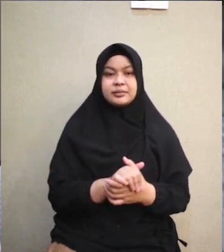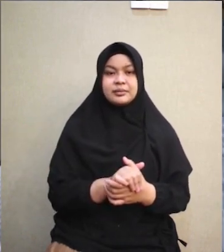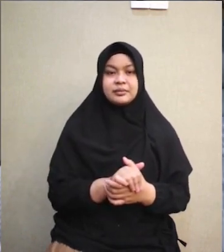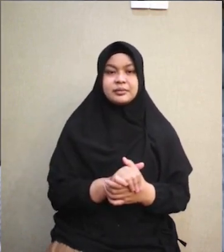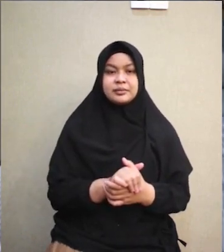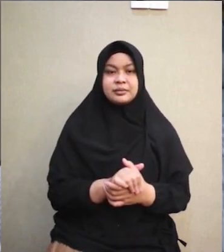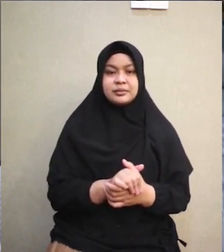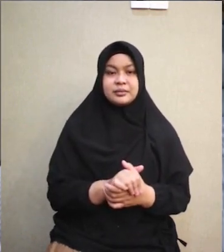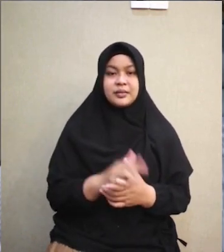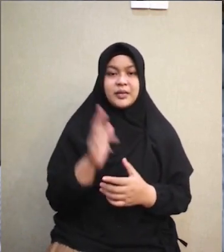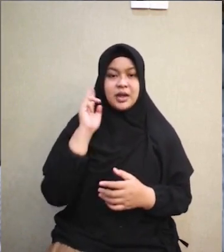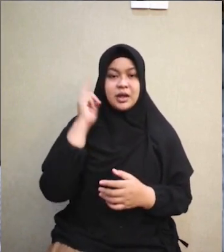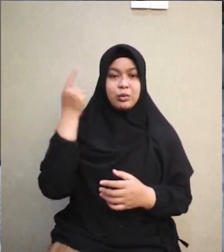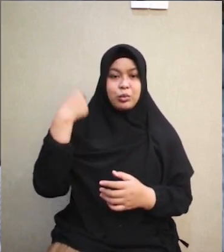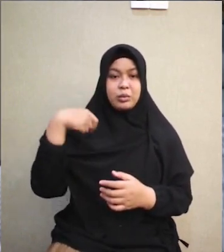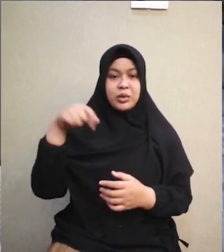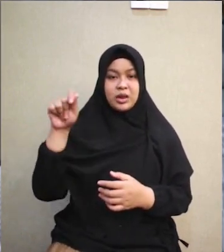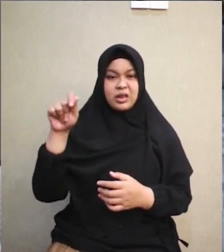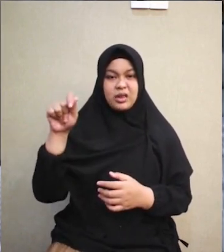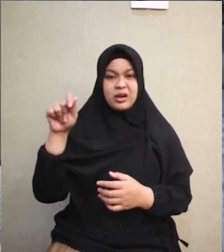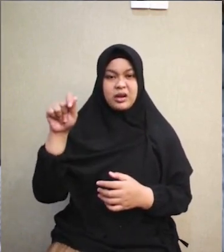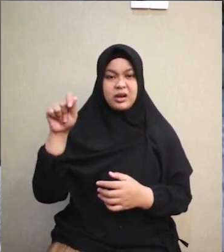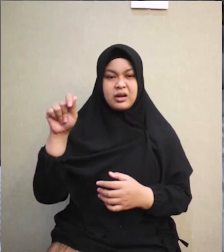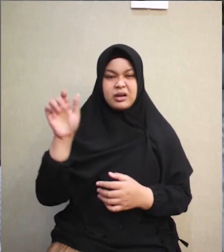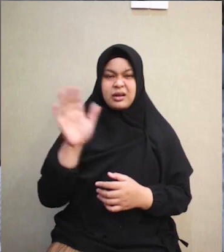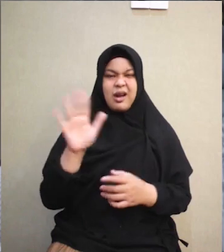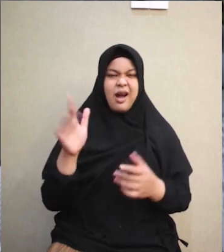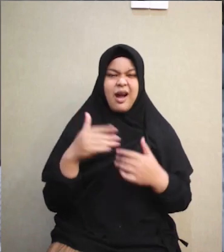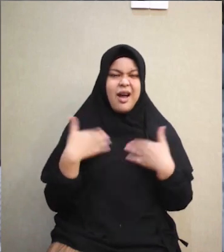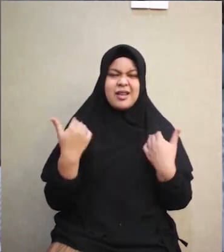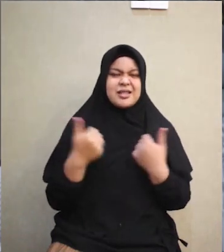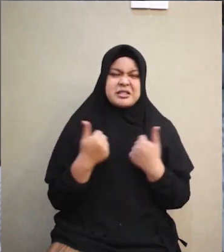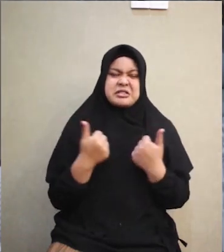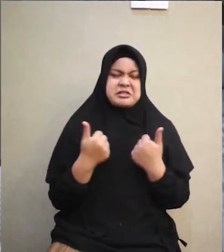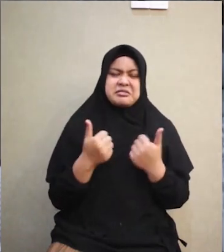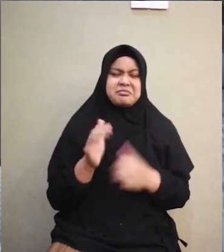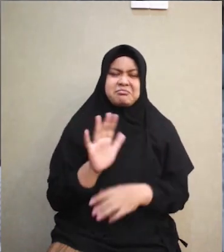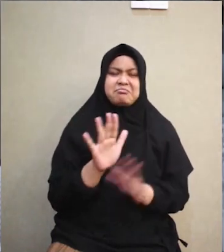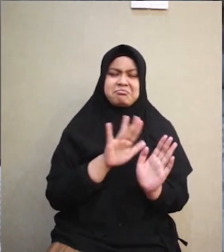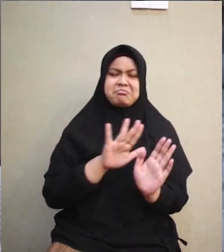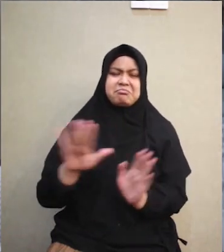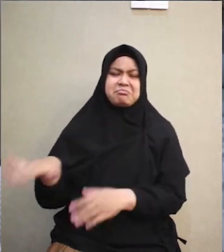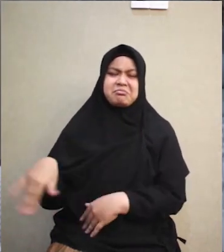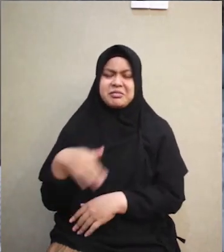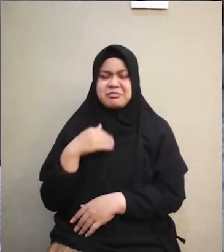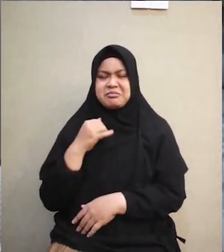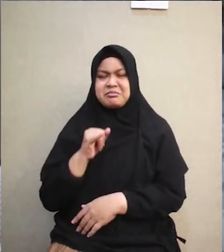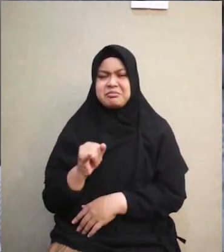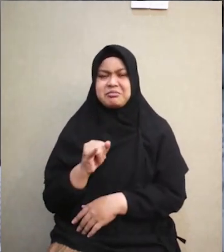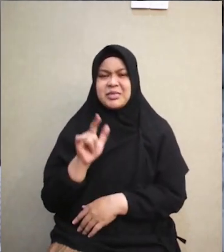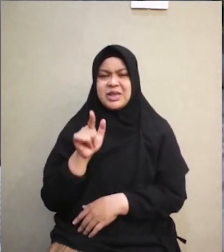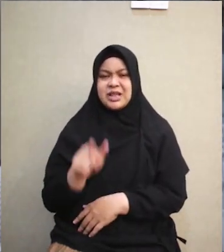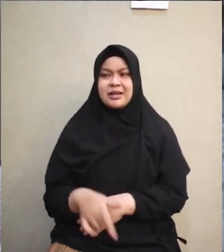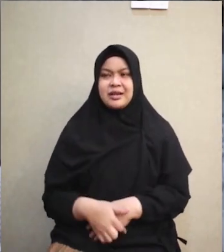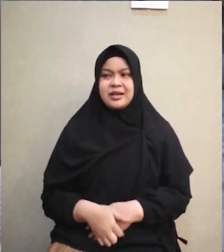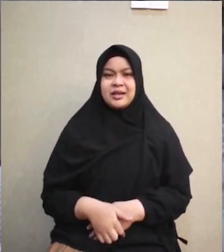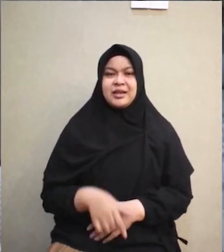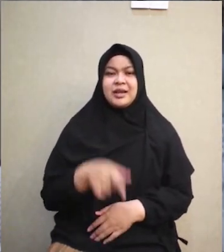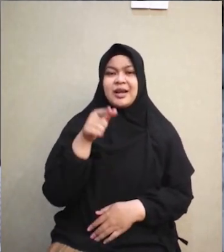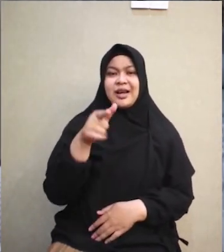ibu menteri itu kan memang nggak asik banget gitu Ya maksudnya nggak asik banget tadi jadi